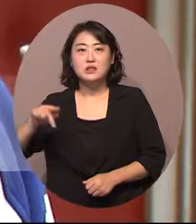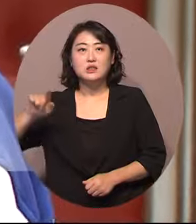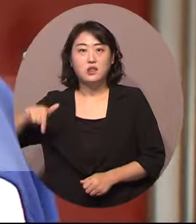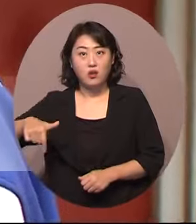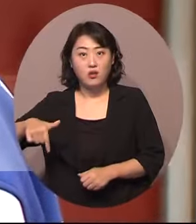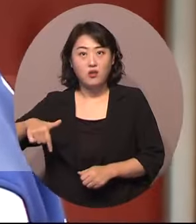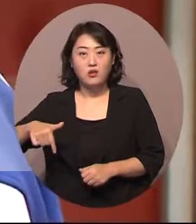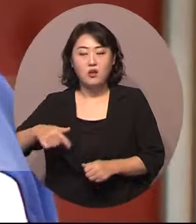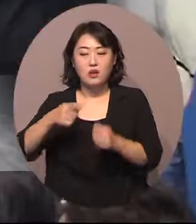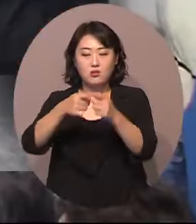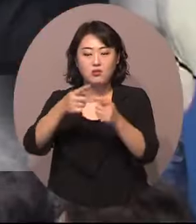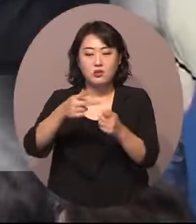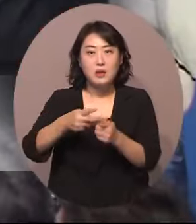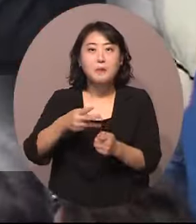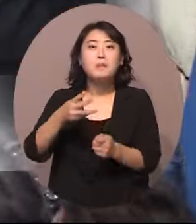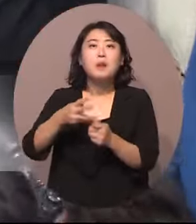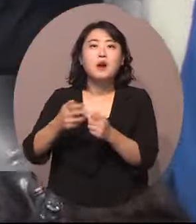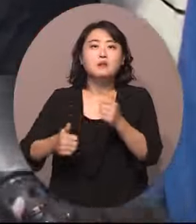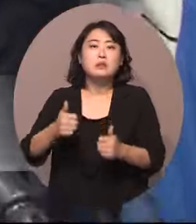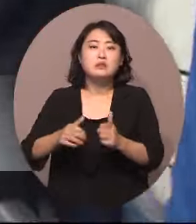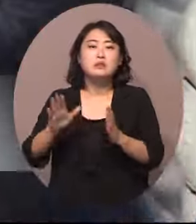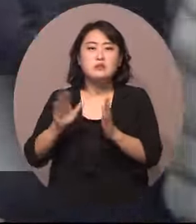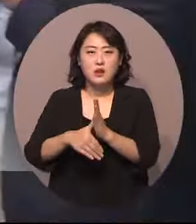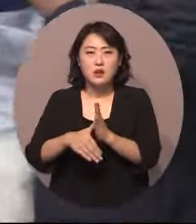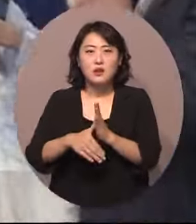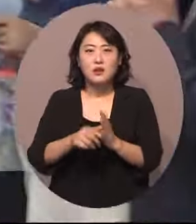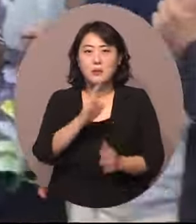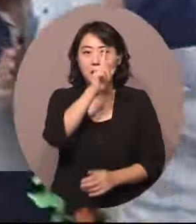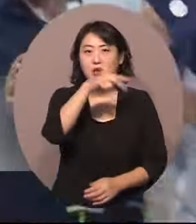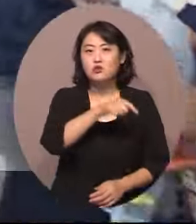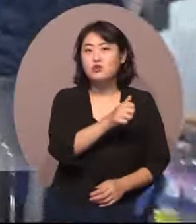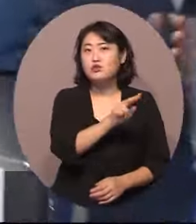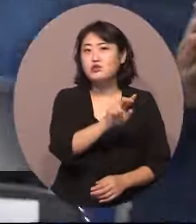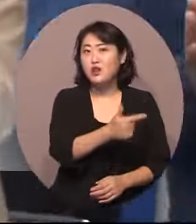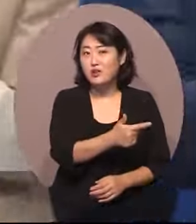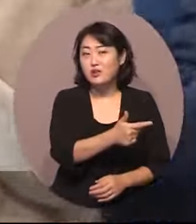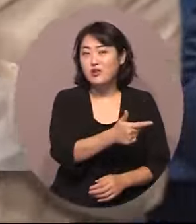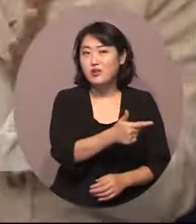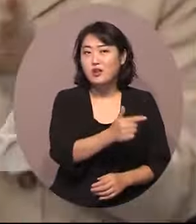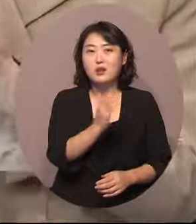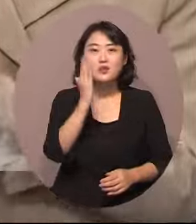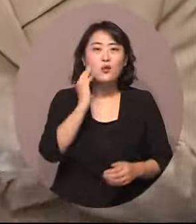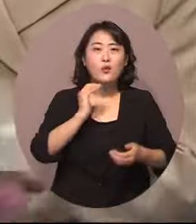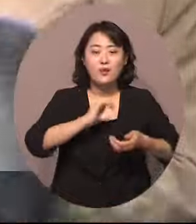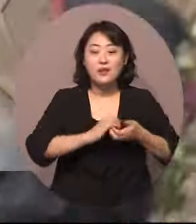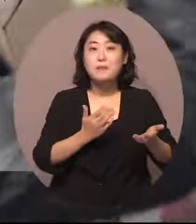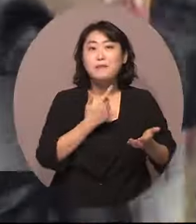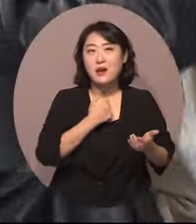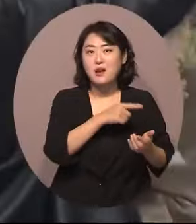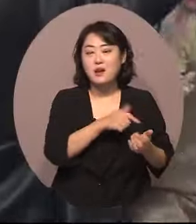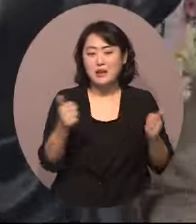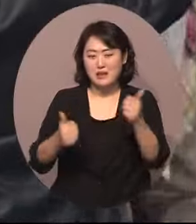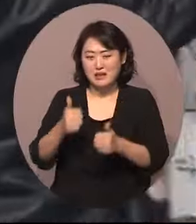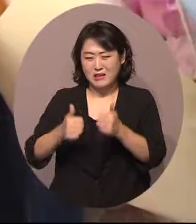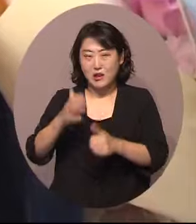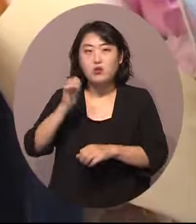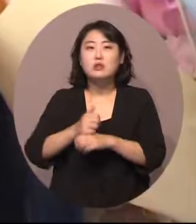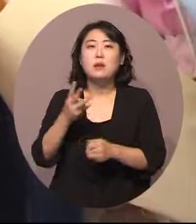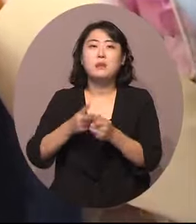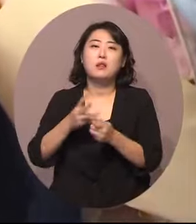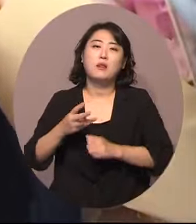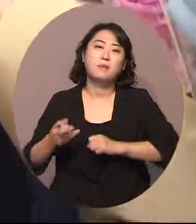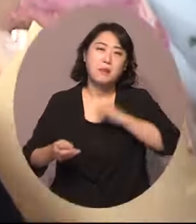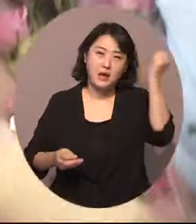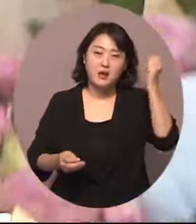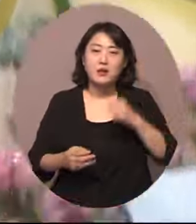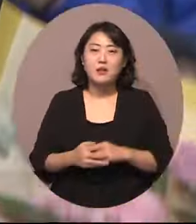세 번째 맞대결에서 청와대 국민소통수석을 지낸 박수현 후보가 초접전 끝에 승리했습니다. 득표율은